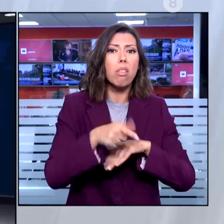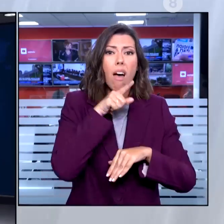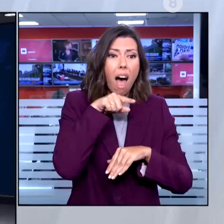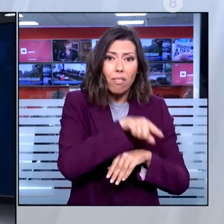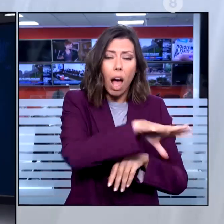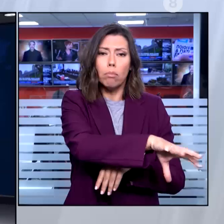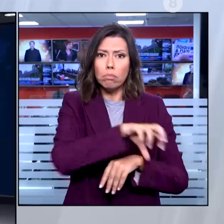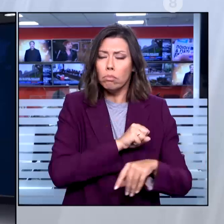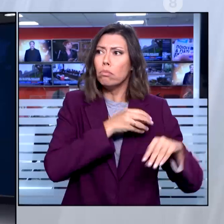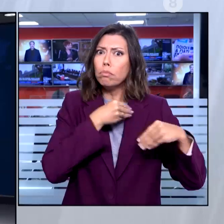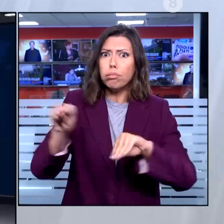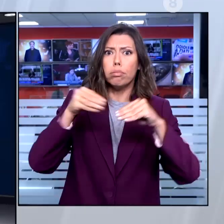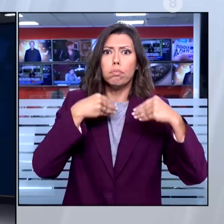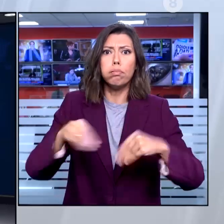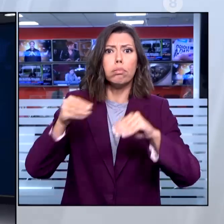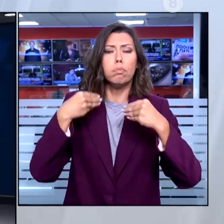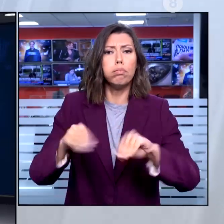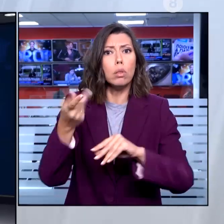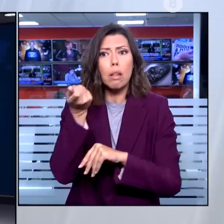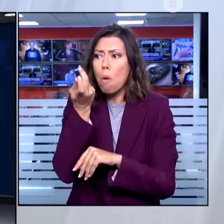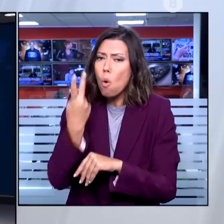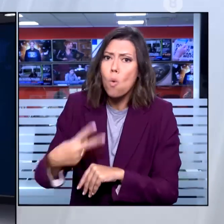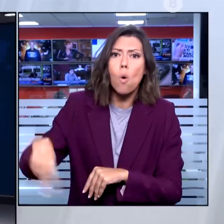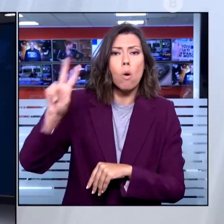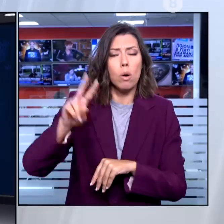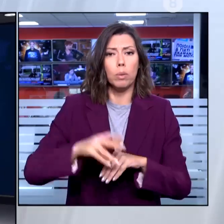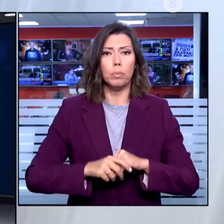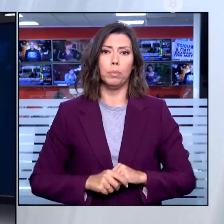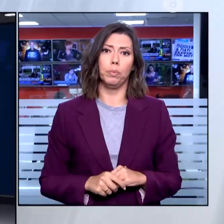ακόμα και όταν πια είχαν καταλάβει ότι η αστυνομία βρισκόταν στα ίχνη τους.